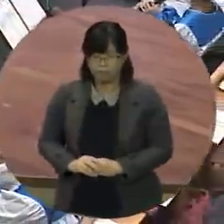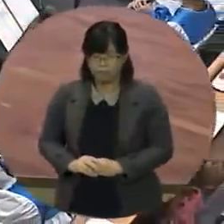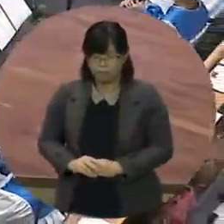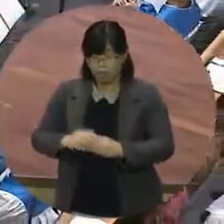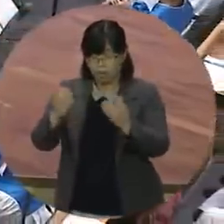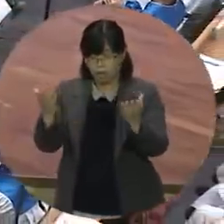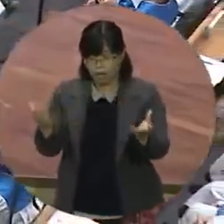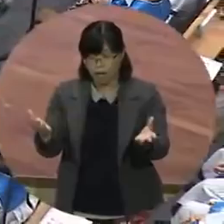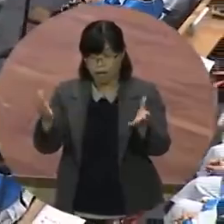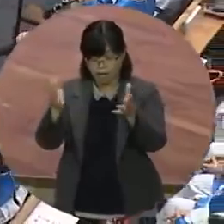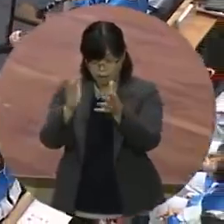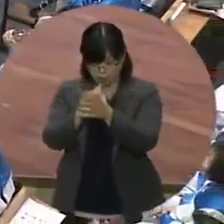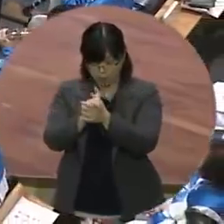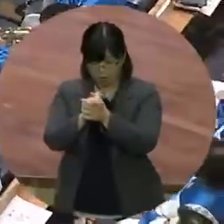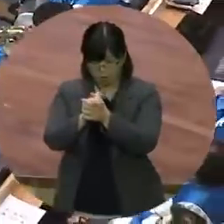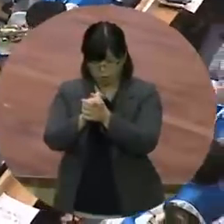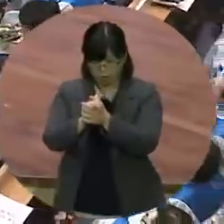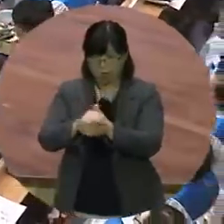아멘.